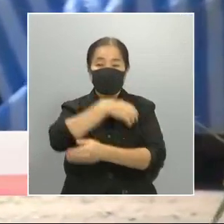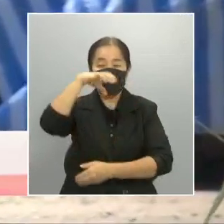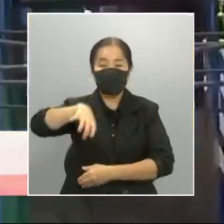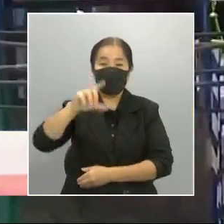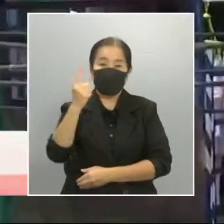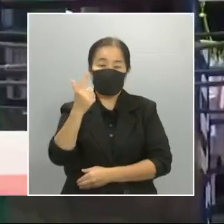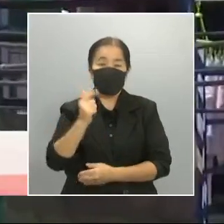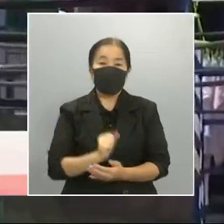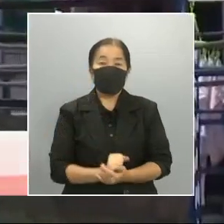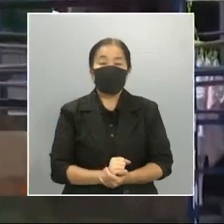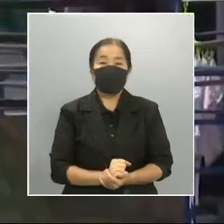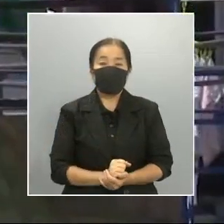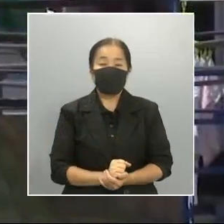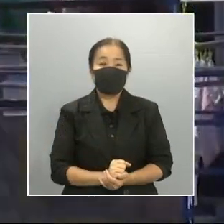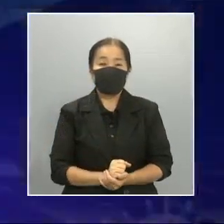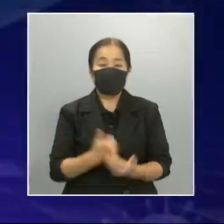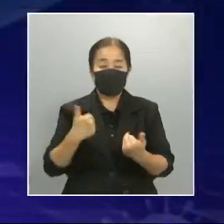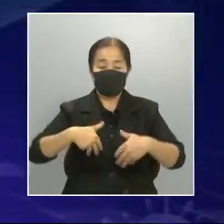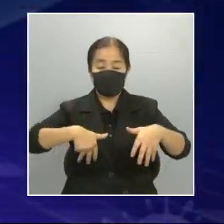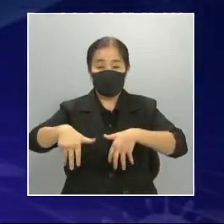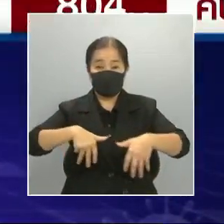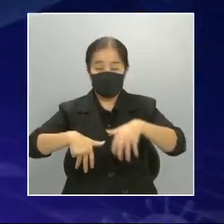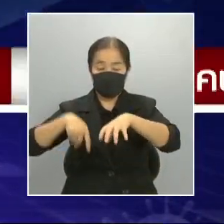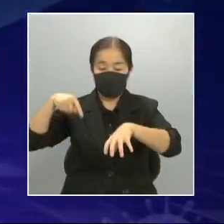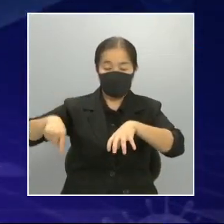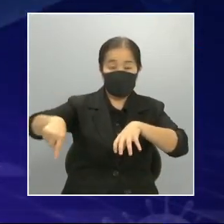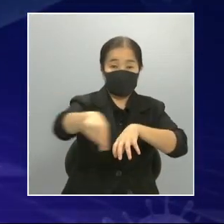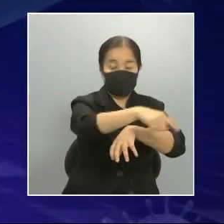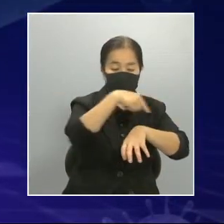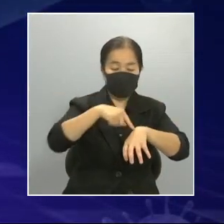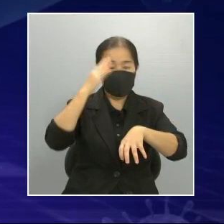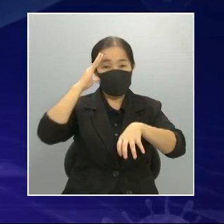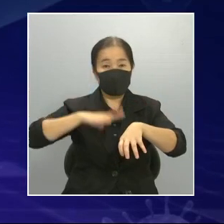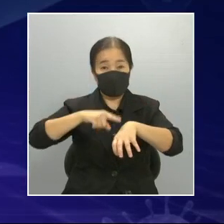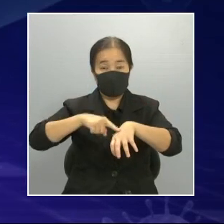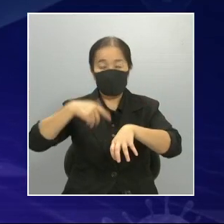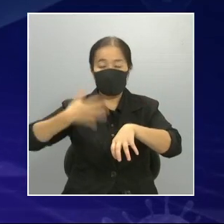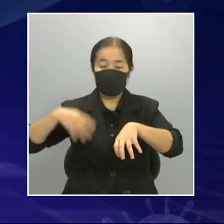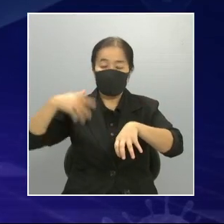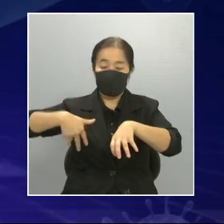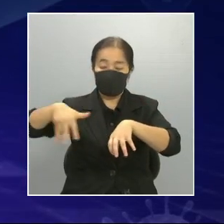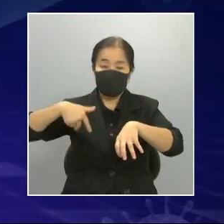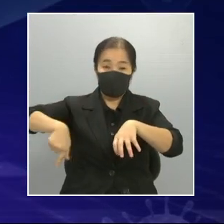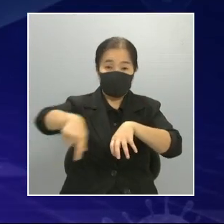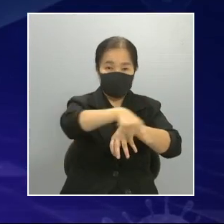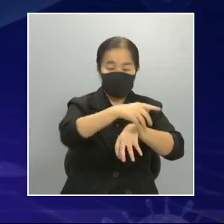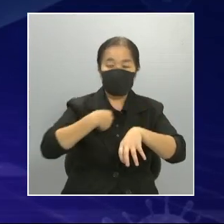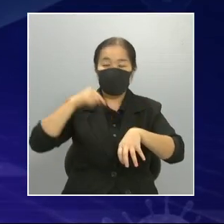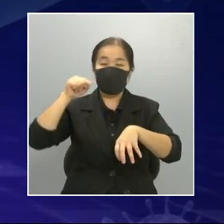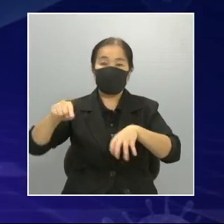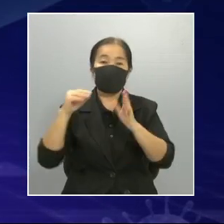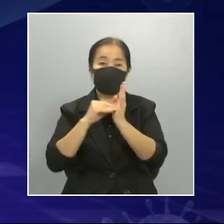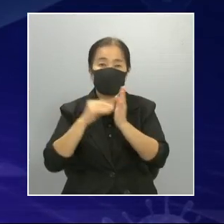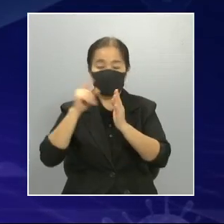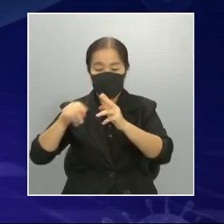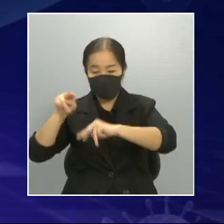ครับในขณะที่ชุมชนรอบทั้งคนงานก่อสร้างทั้ง 6ชุมชนนะครับทางสำหรับพอเองก็ให้กระทำออนั้นเฝ้าระวัง